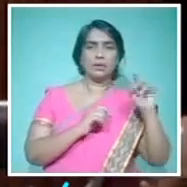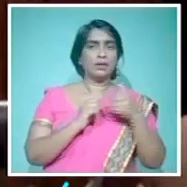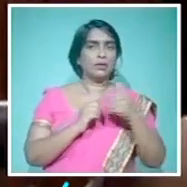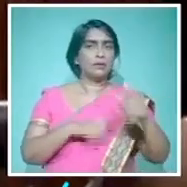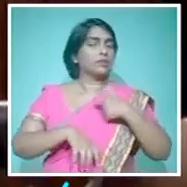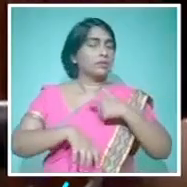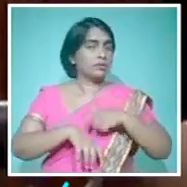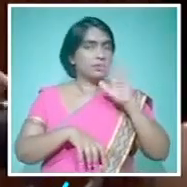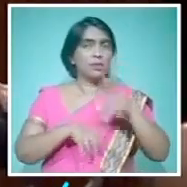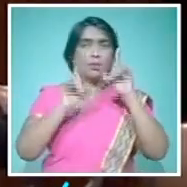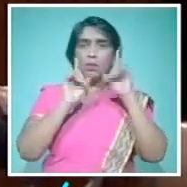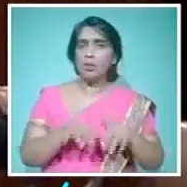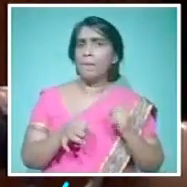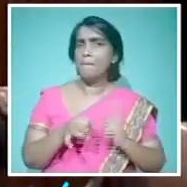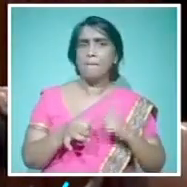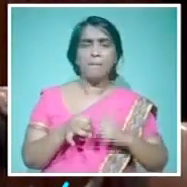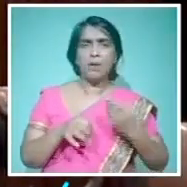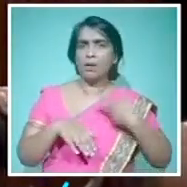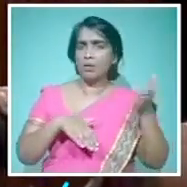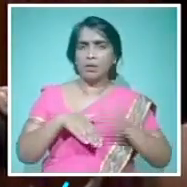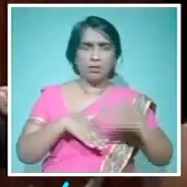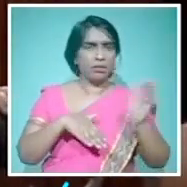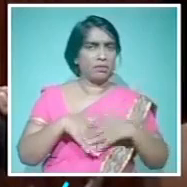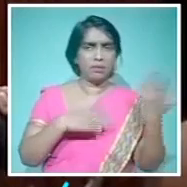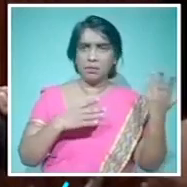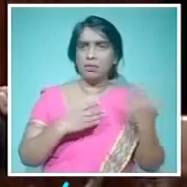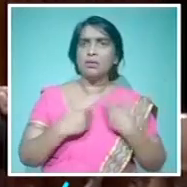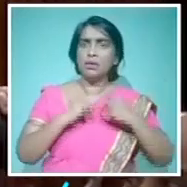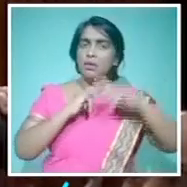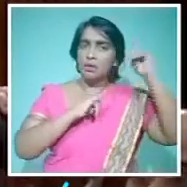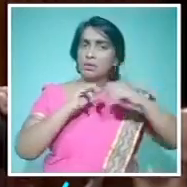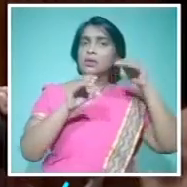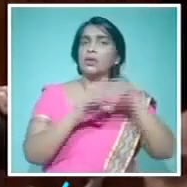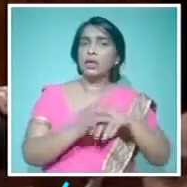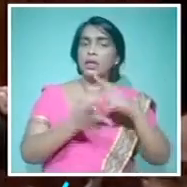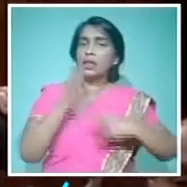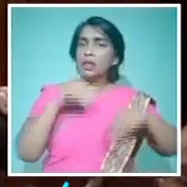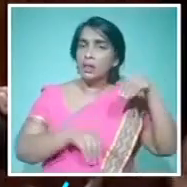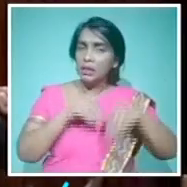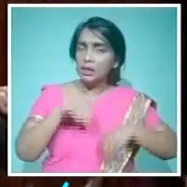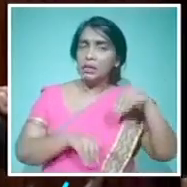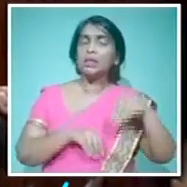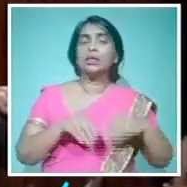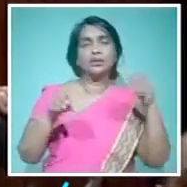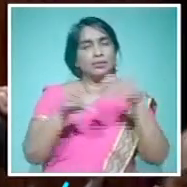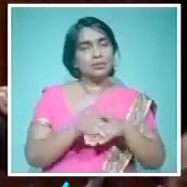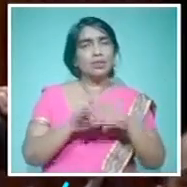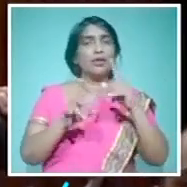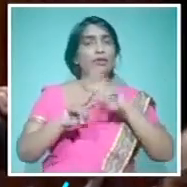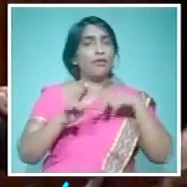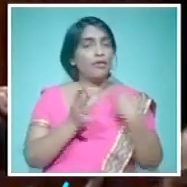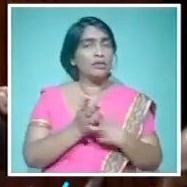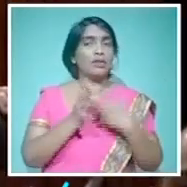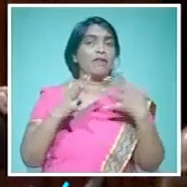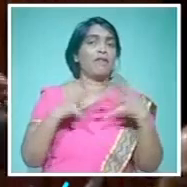කිසිම අවස්ථාවක මේ වාගේ ප්‍රශ්න වලට අපි මුහුණ දුන්නේ නැහැ අපේ විශ්වවිද්‍යාලය ඇතුලේ දේශපාලඥයෝ දේශපාලනය කරපු අය මහාචාර්ය